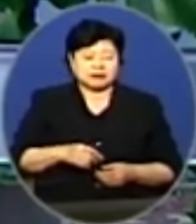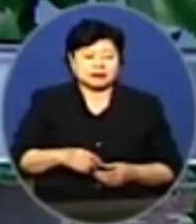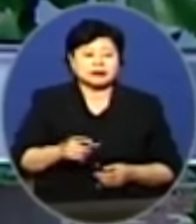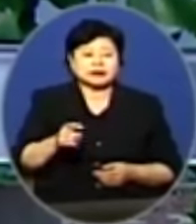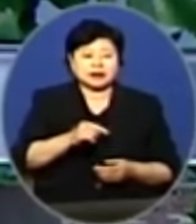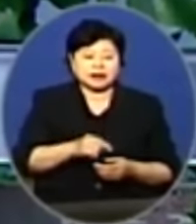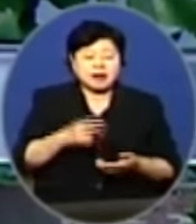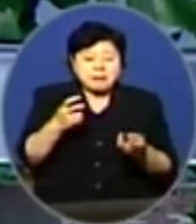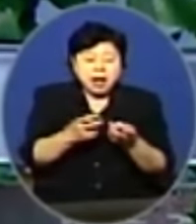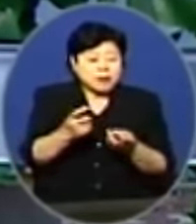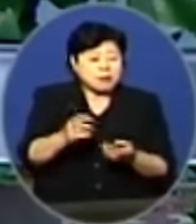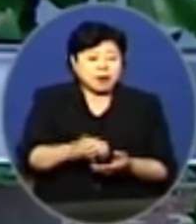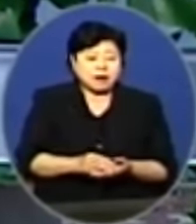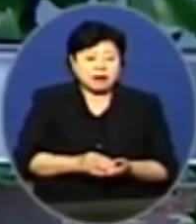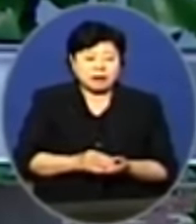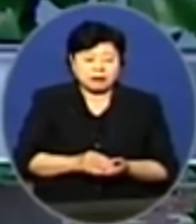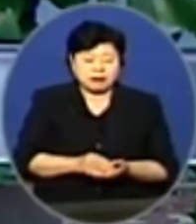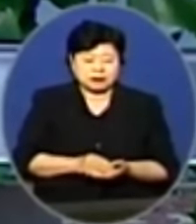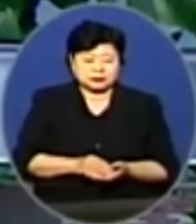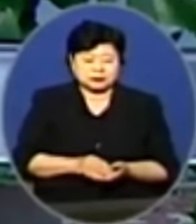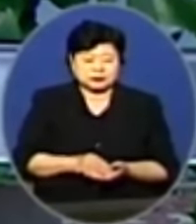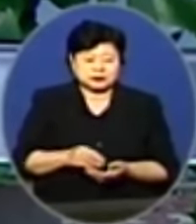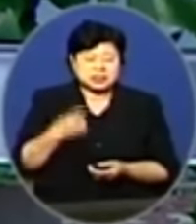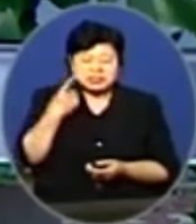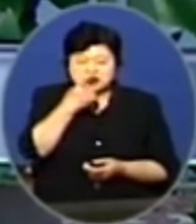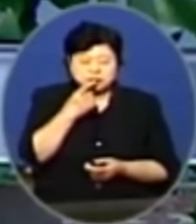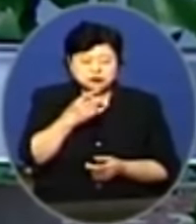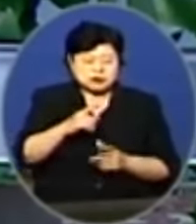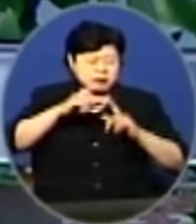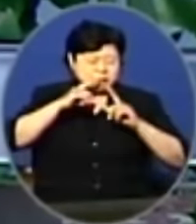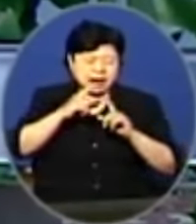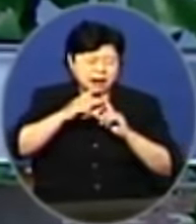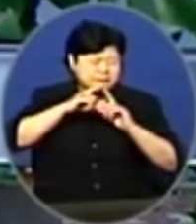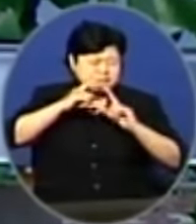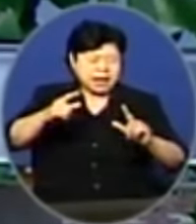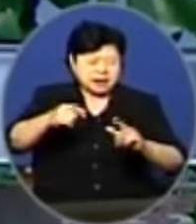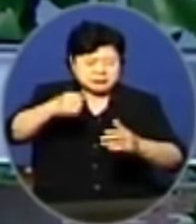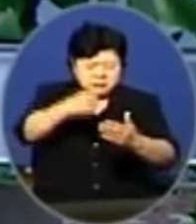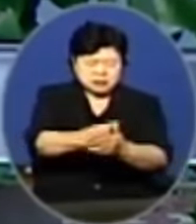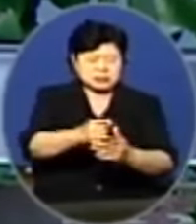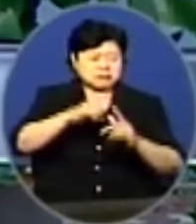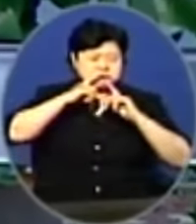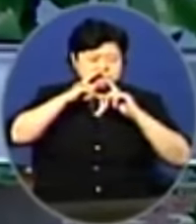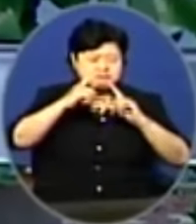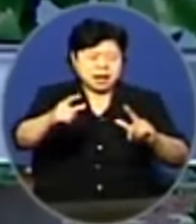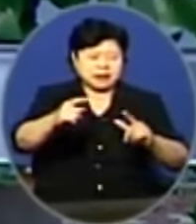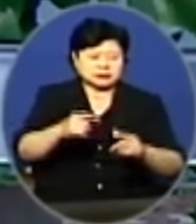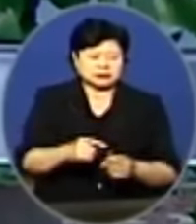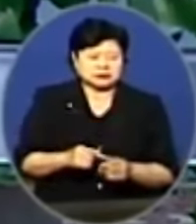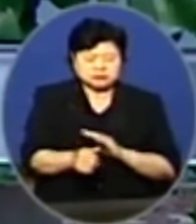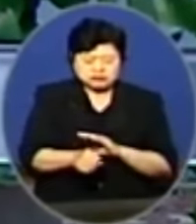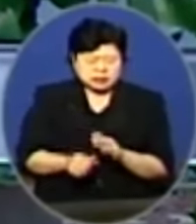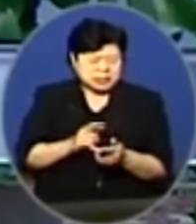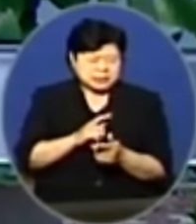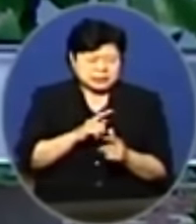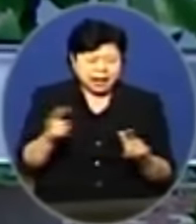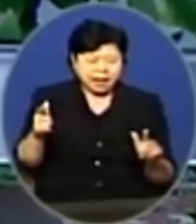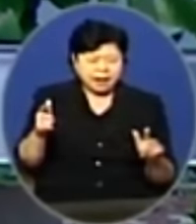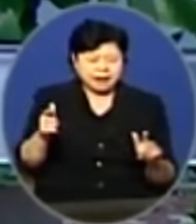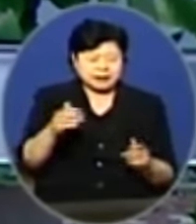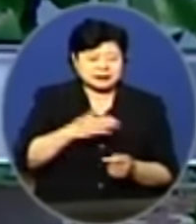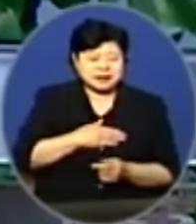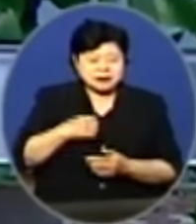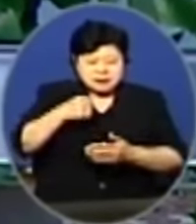합니까? 아닙니다. 입술의 말로서 단호한 결심을 하는 것입니다. 나는 안 물러간다.